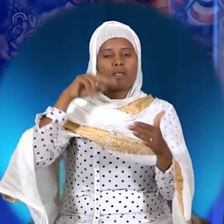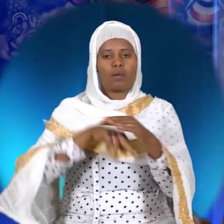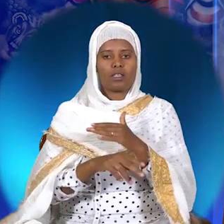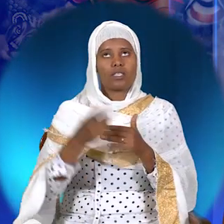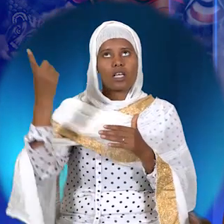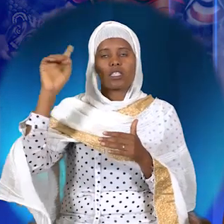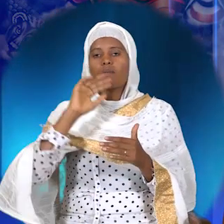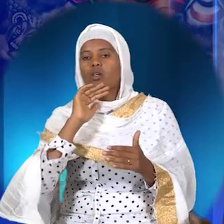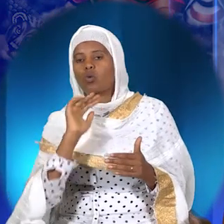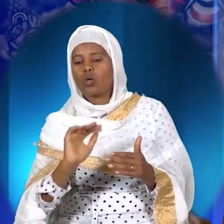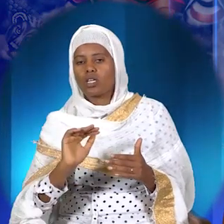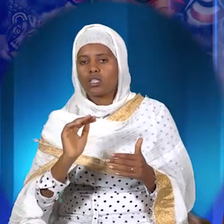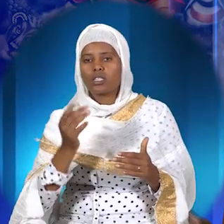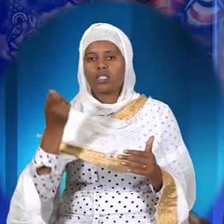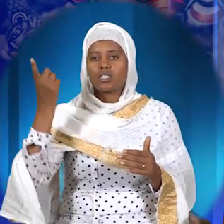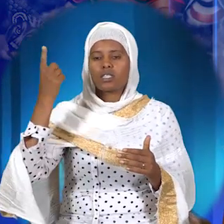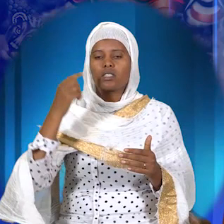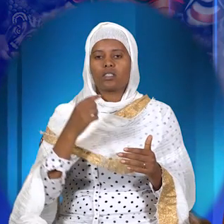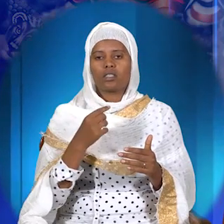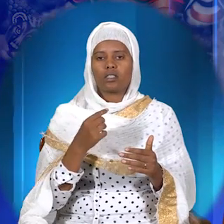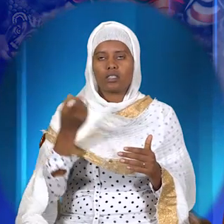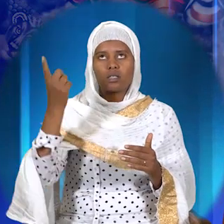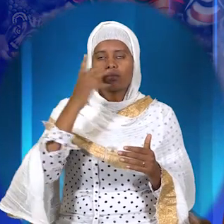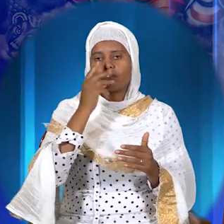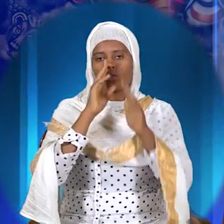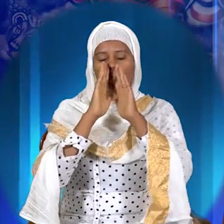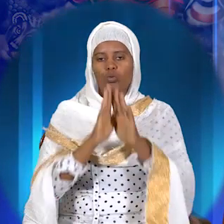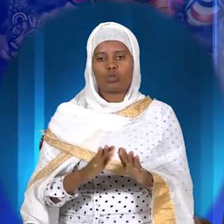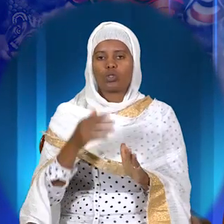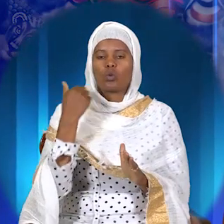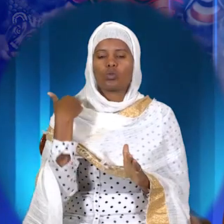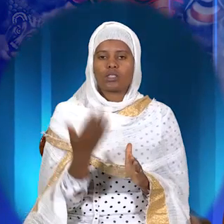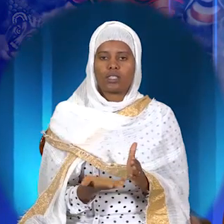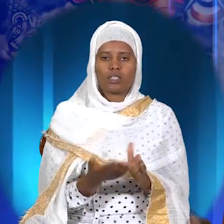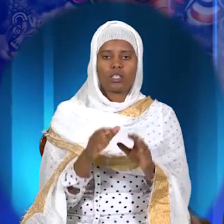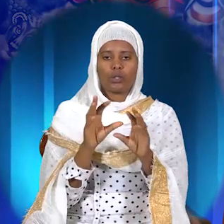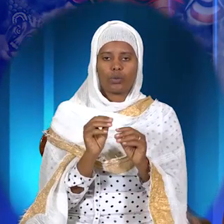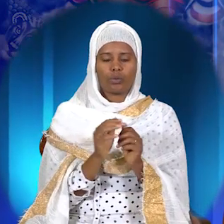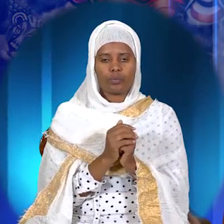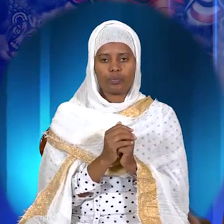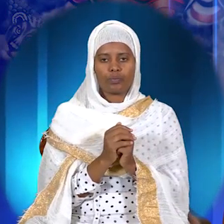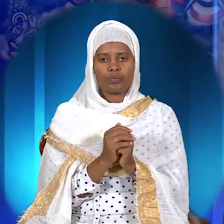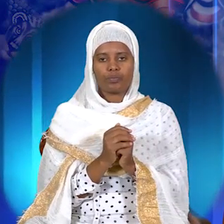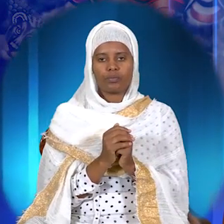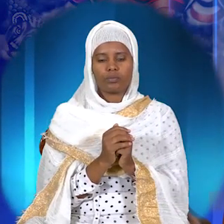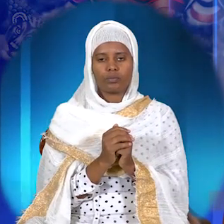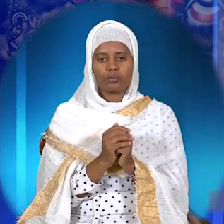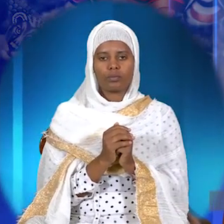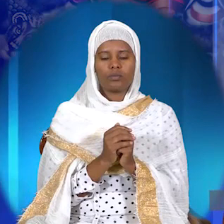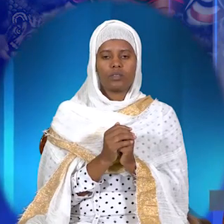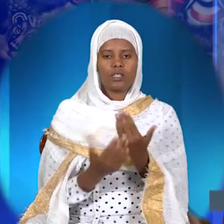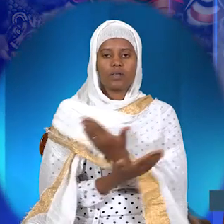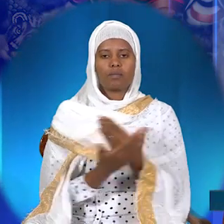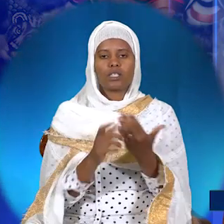ናይ እግዚኣብሔር ወል ዝወለደ ንእግዚኣብሔር መንፈስ ቅዱስ ድማ ዘውፀአን ዘስረፀን ከም ዝኾነ ገሊፅዎ